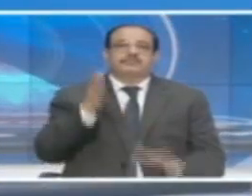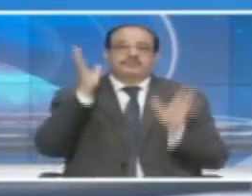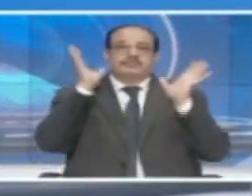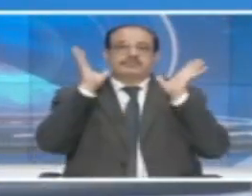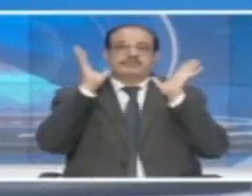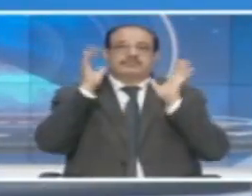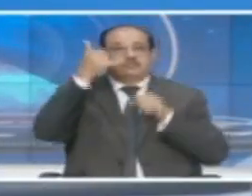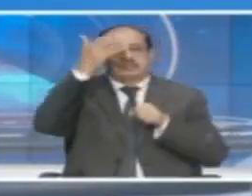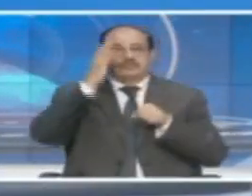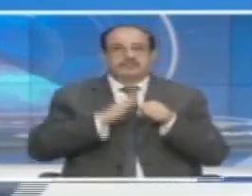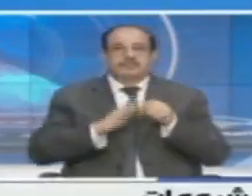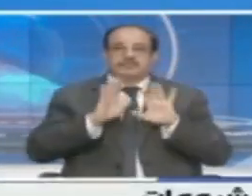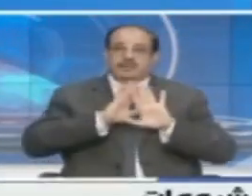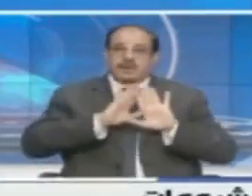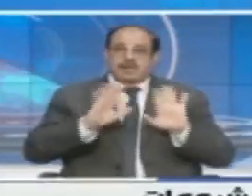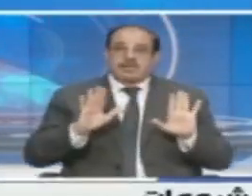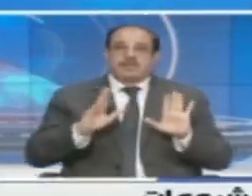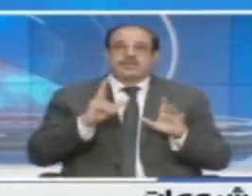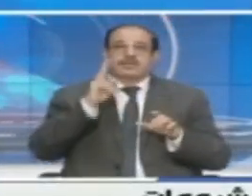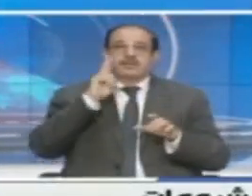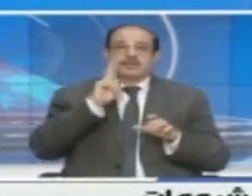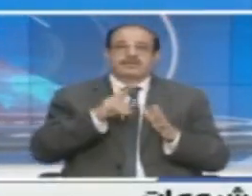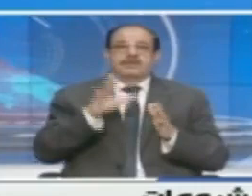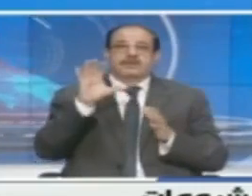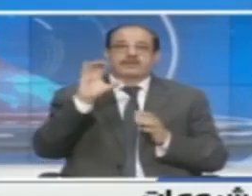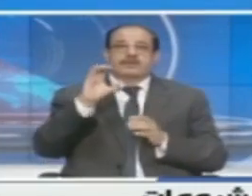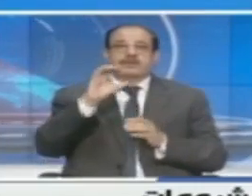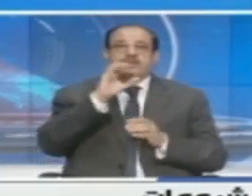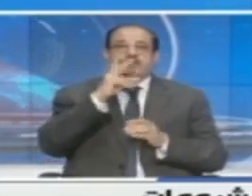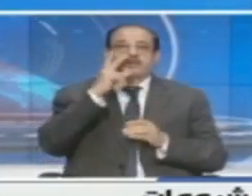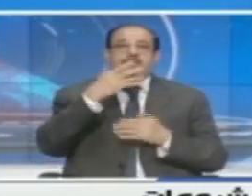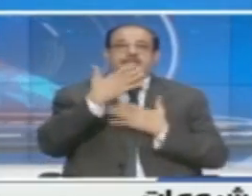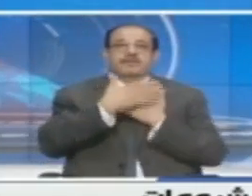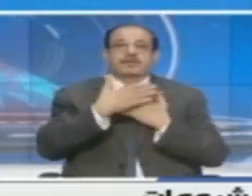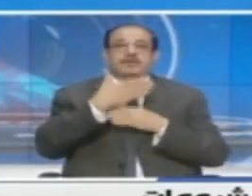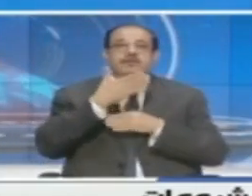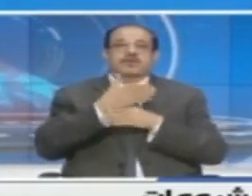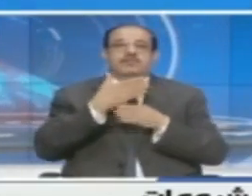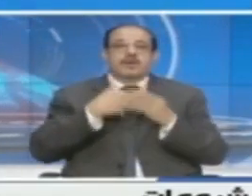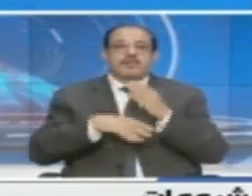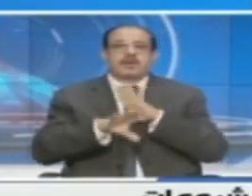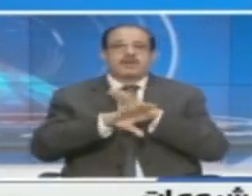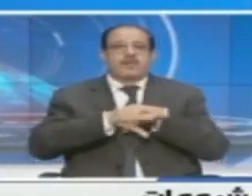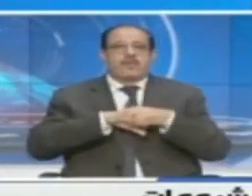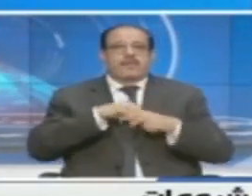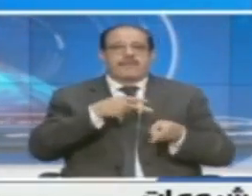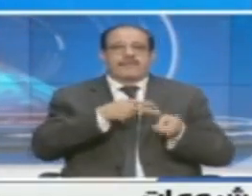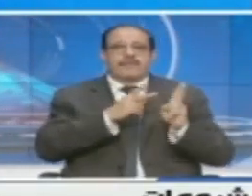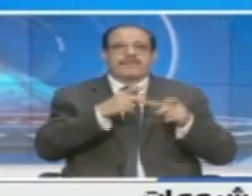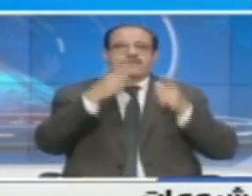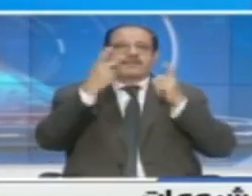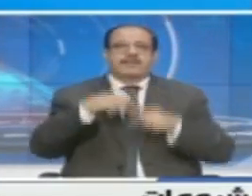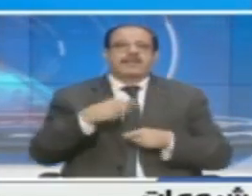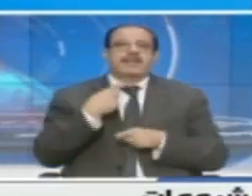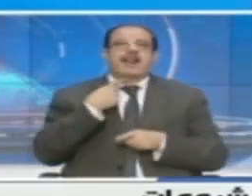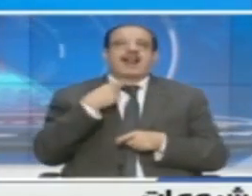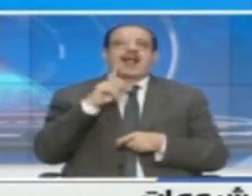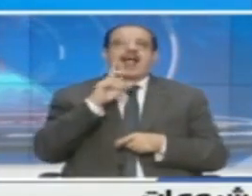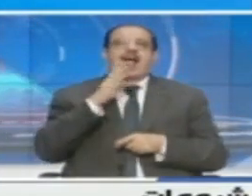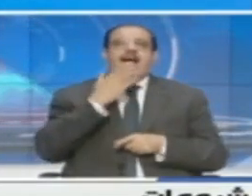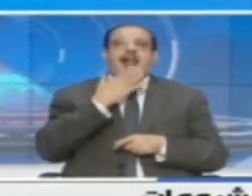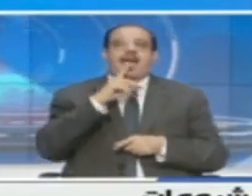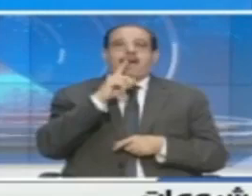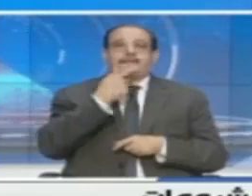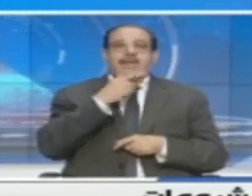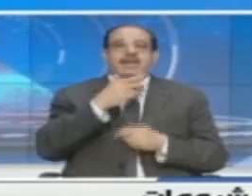وعقب أدائه صلاة عيد الأضحى المبارك، تابع الرئيس عبد الفتاح السيسي عددا من المشروعات التي يجرى تنفيذها في مدينة